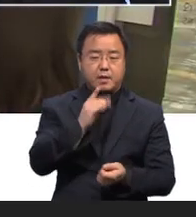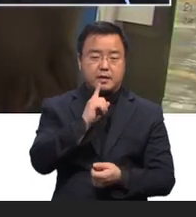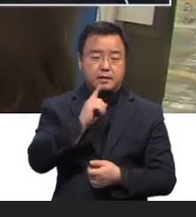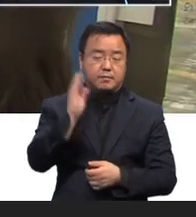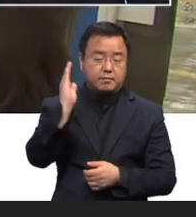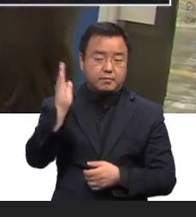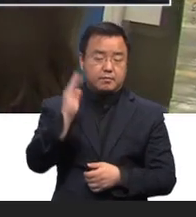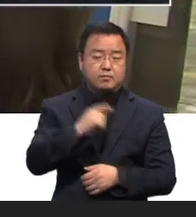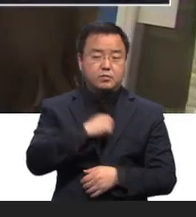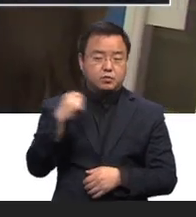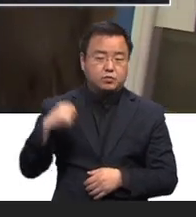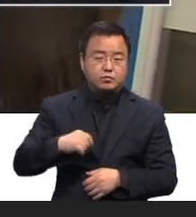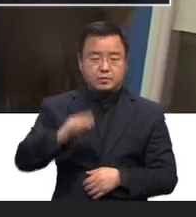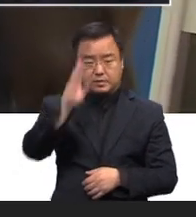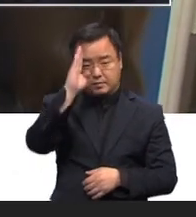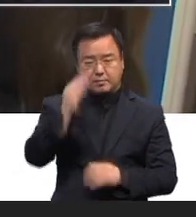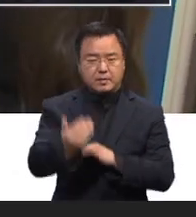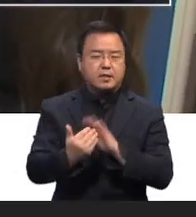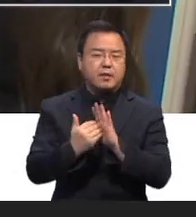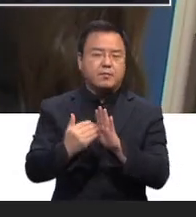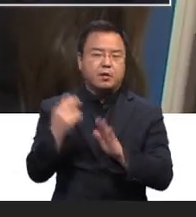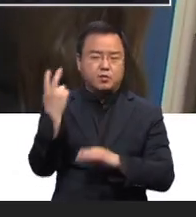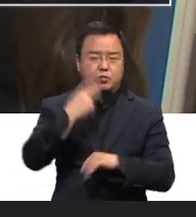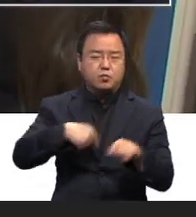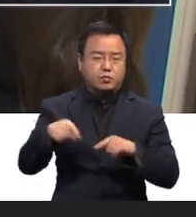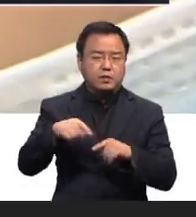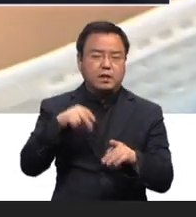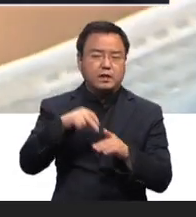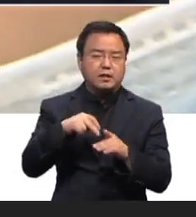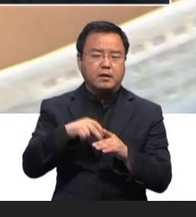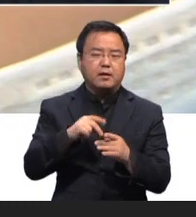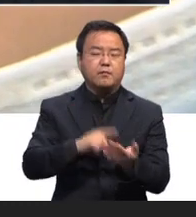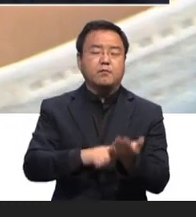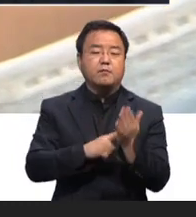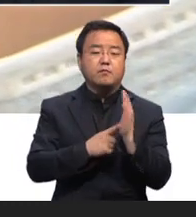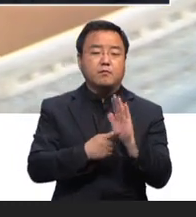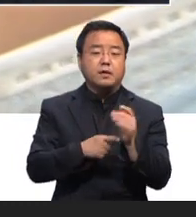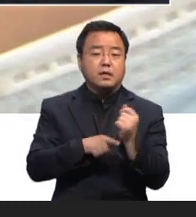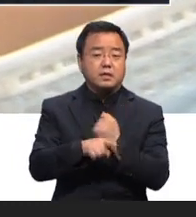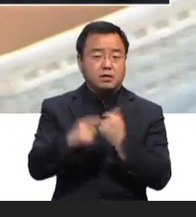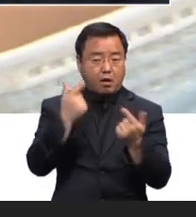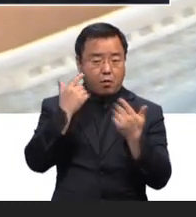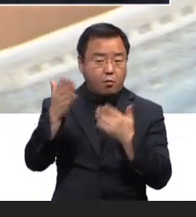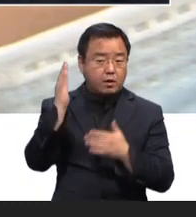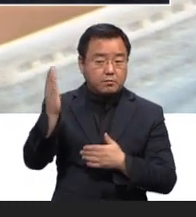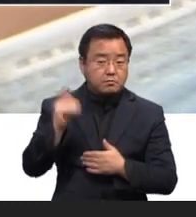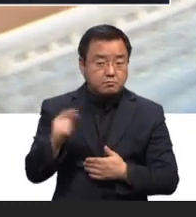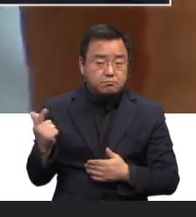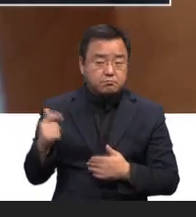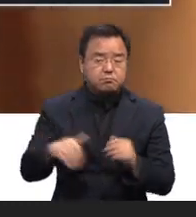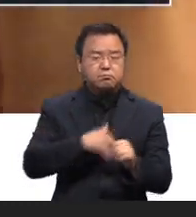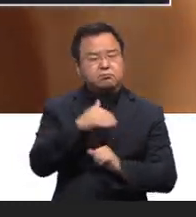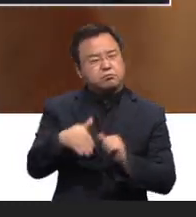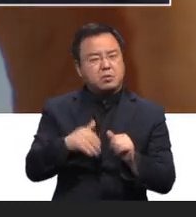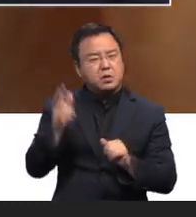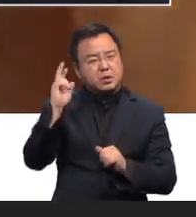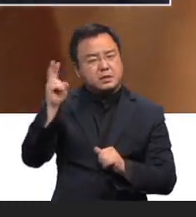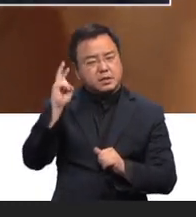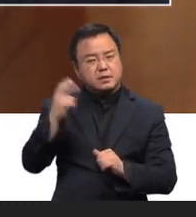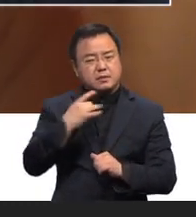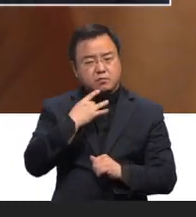질병통제예방센터 가 발표를 한 건데 이때도 어떤 근거를 정확히 제시하지는 않아 썼구요 정황증거 뿐이었습니다